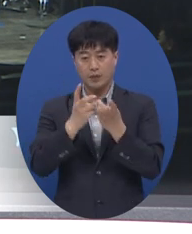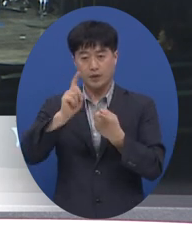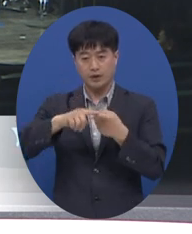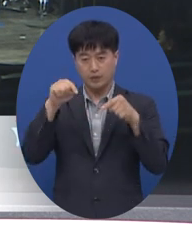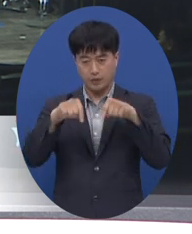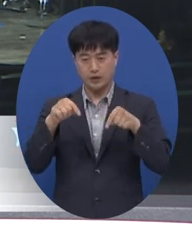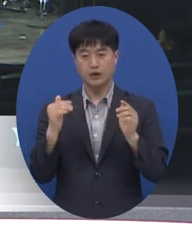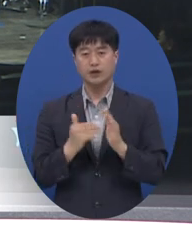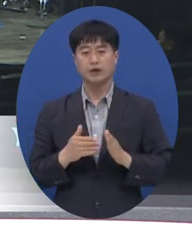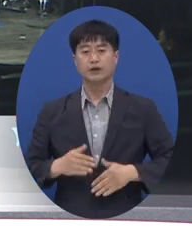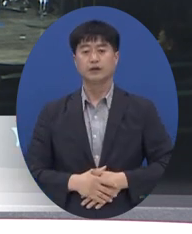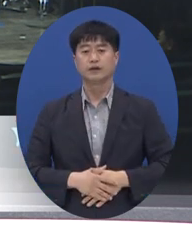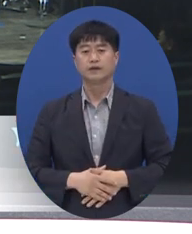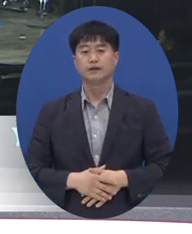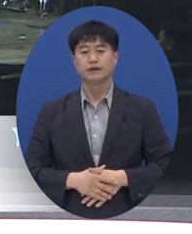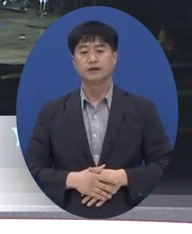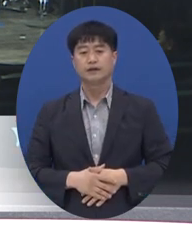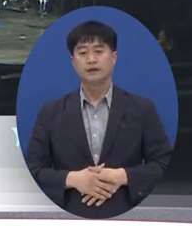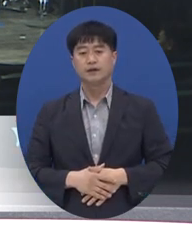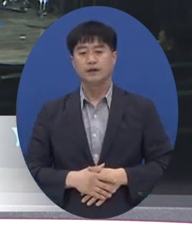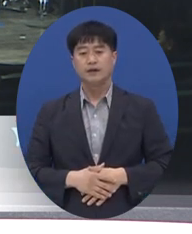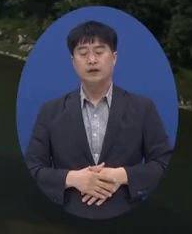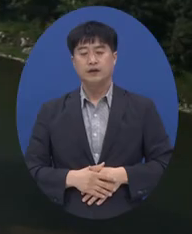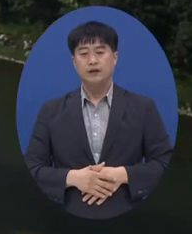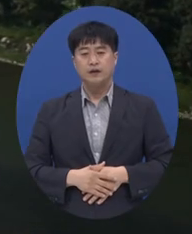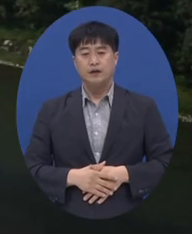이뤄졌습니다. 최창순 기자의 보도입니다.